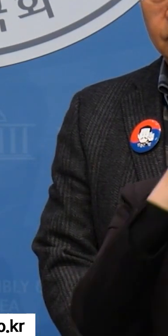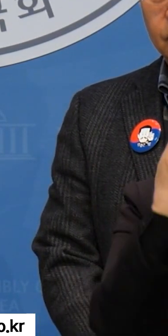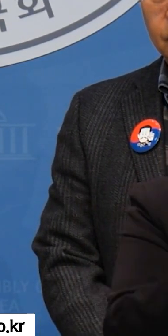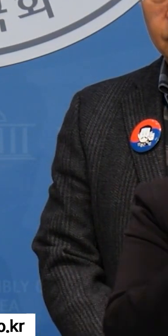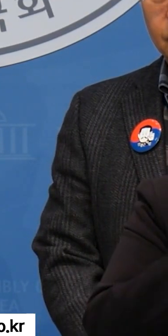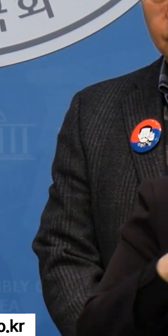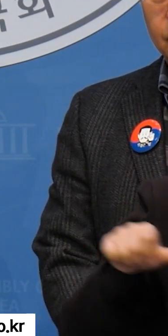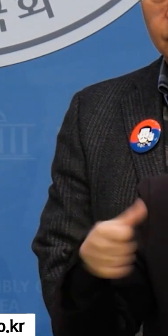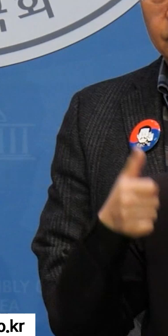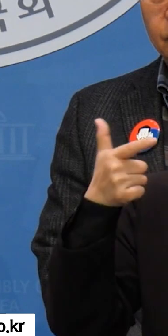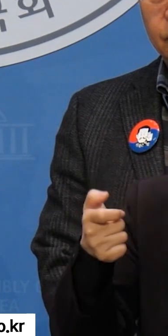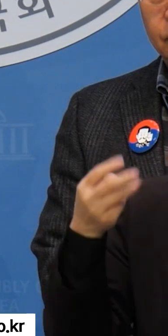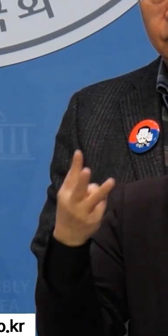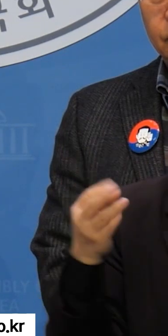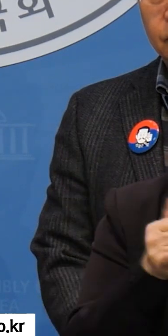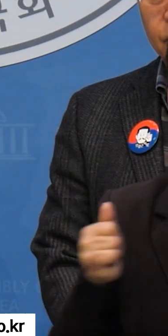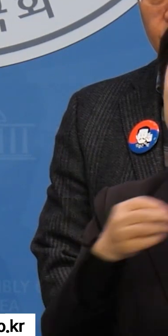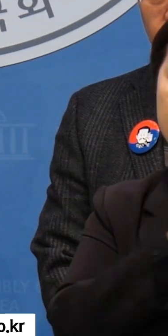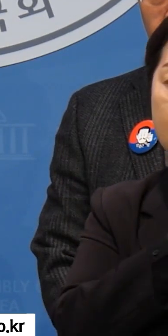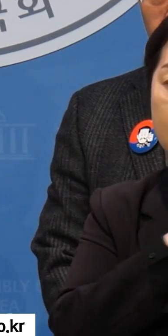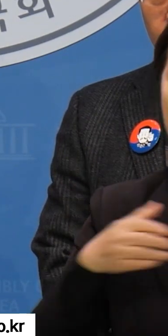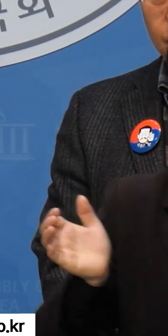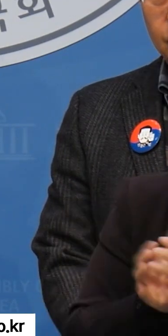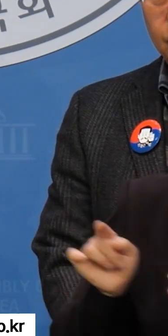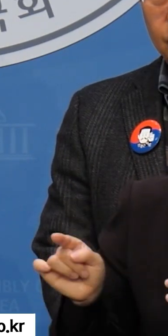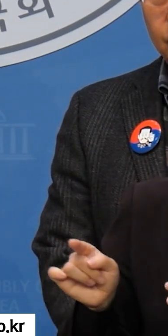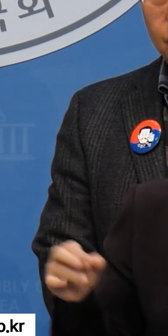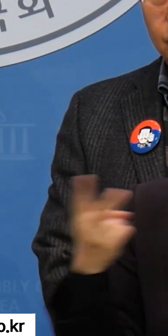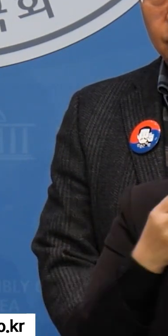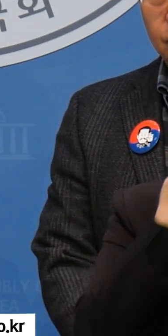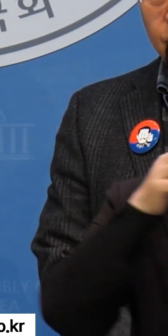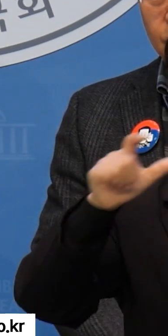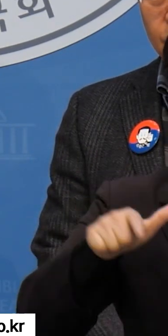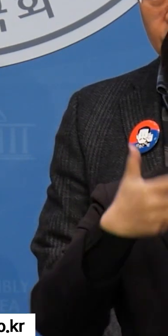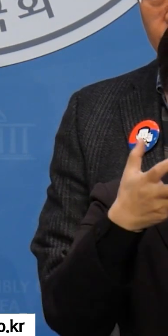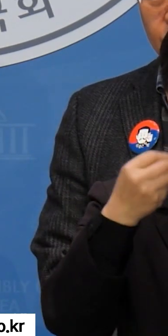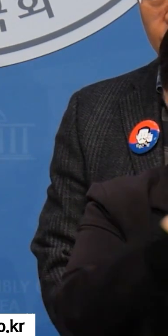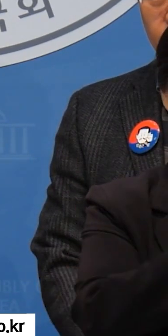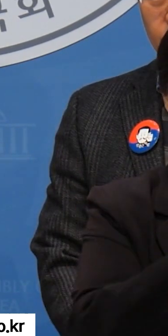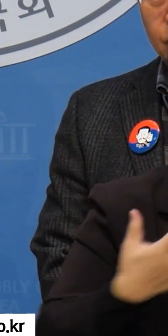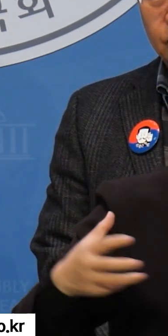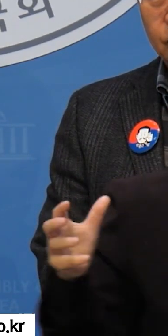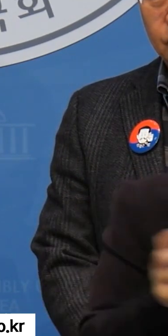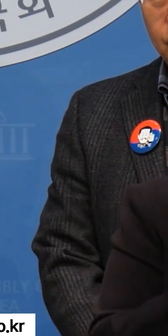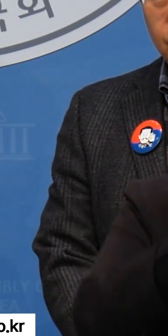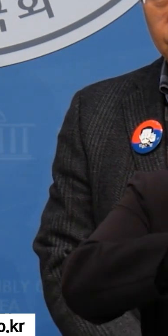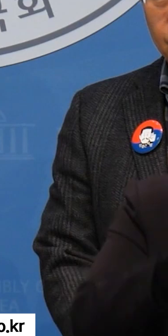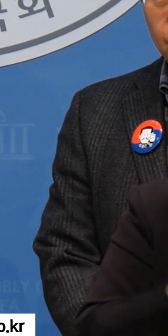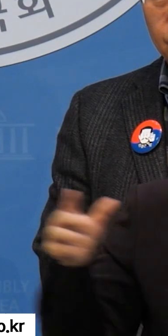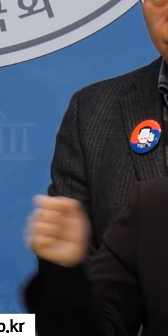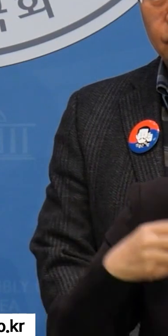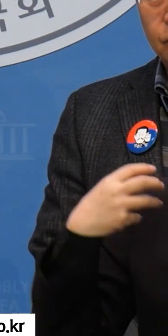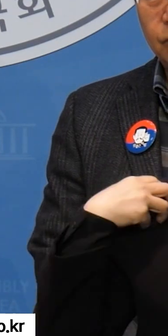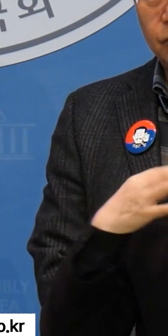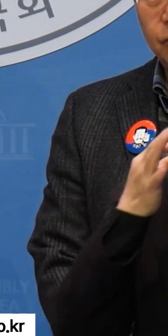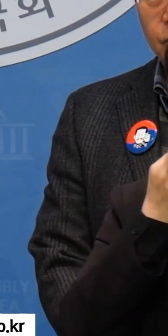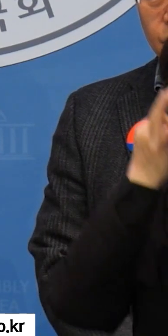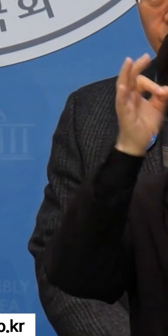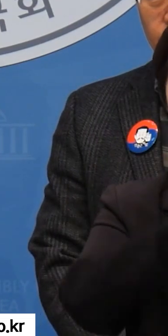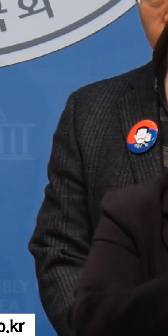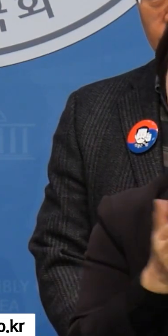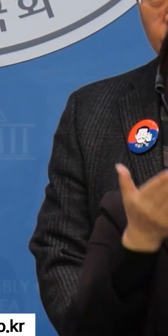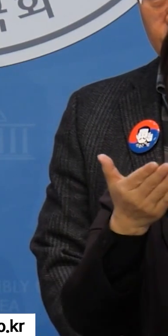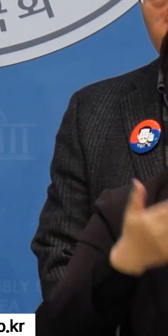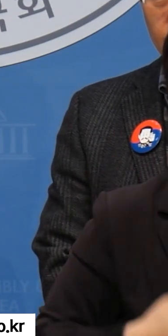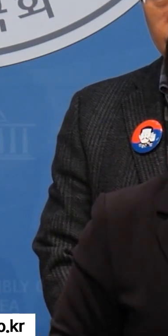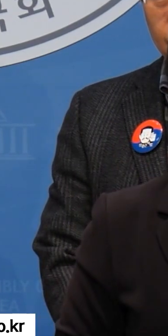아닌 563명의 민선의 당원, 나아가 서울 지역 80만 당원과 함께한다는 마음으로 역할의 최선을